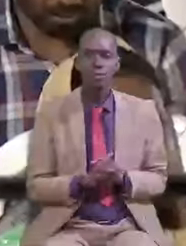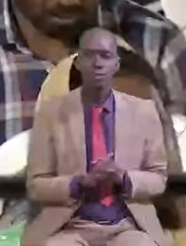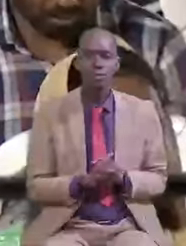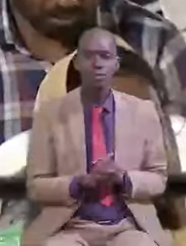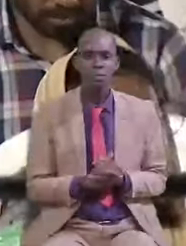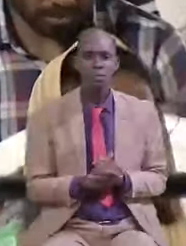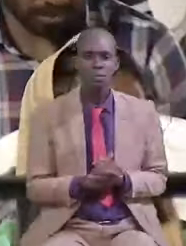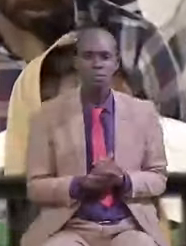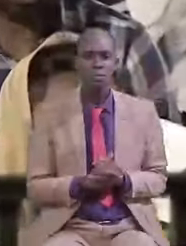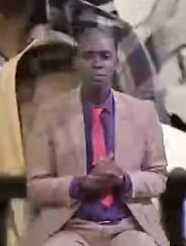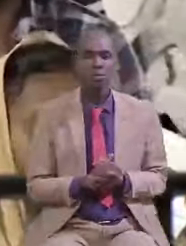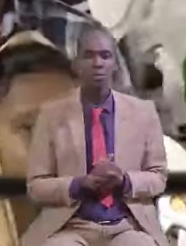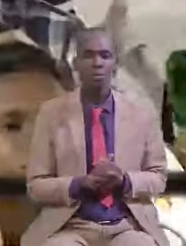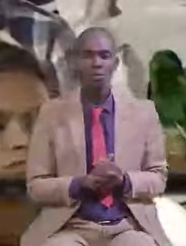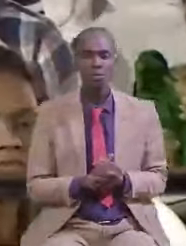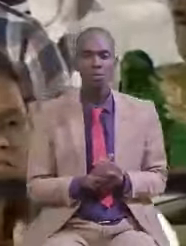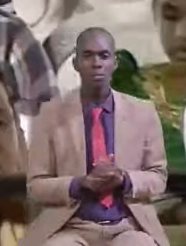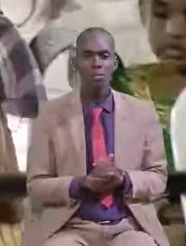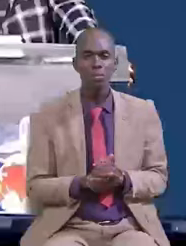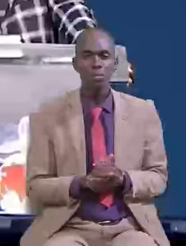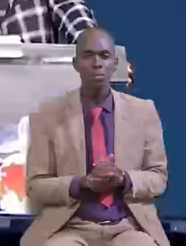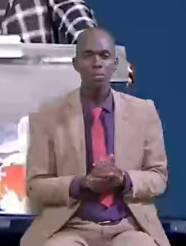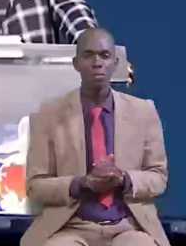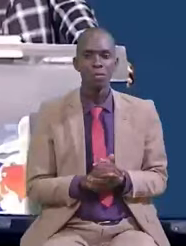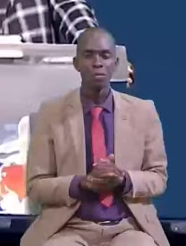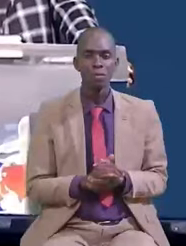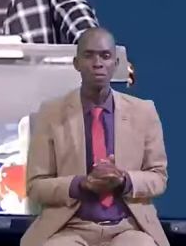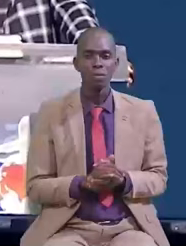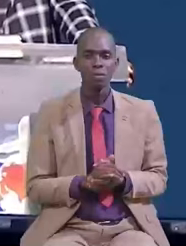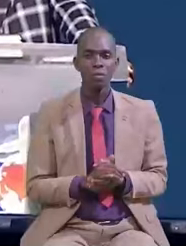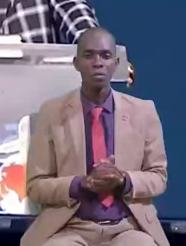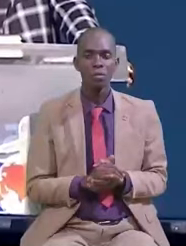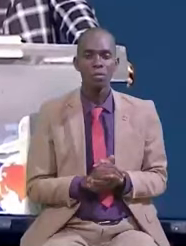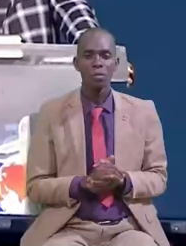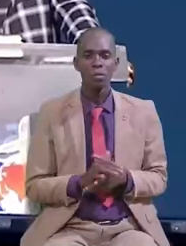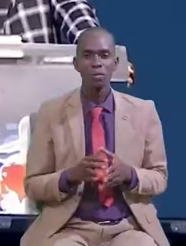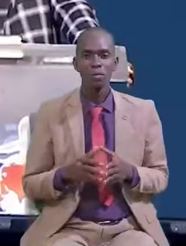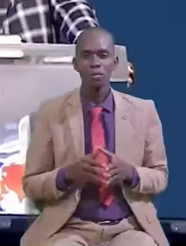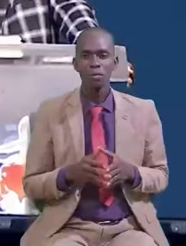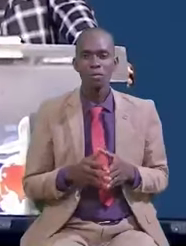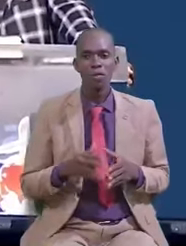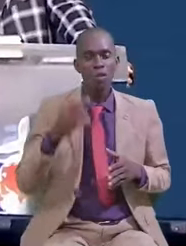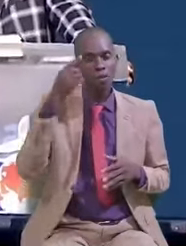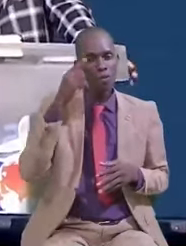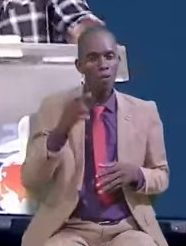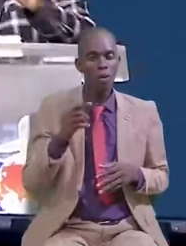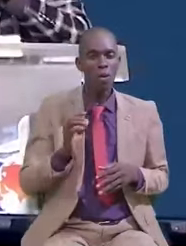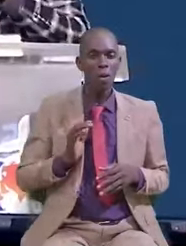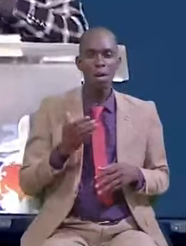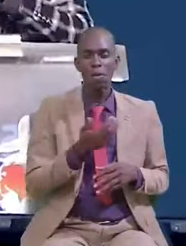C'est l'heure pour le miracle maintenant. C'est l'heure pour notre guérison.